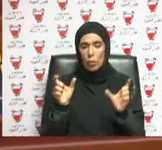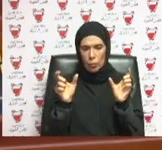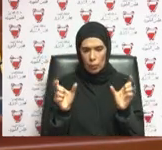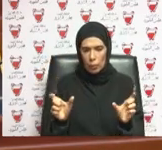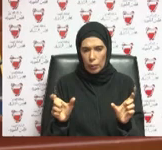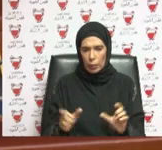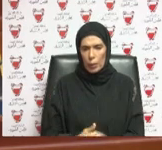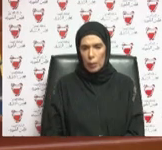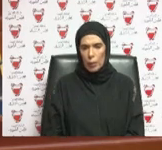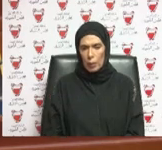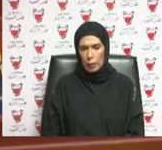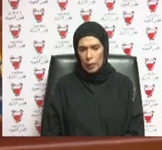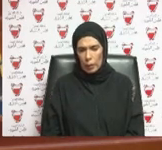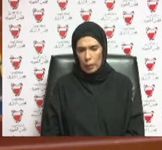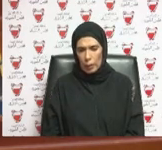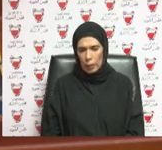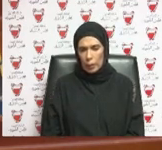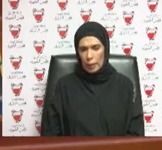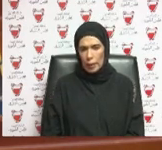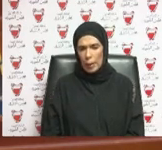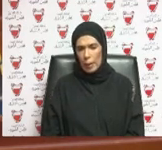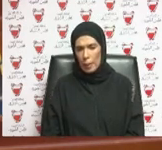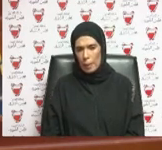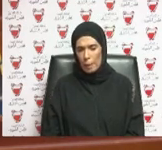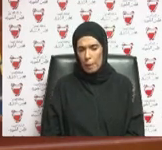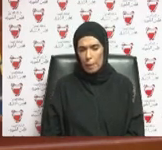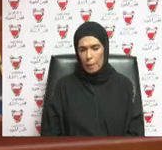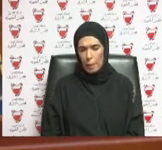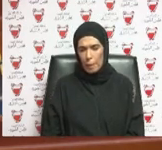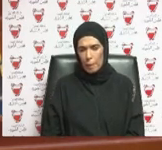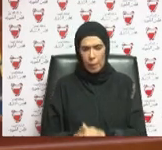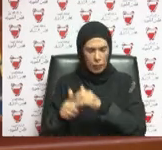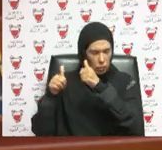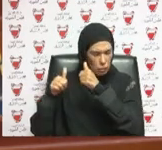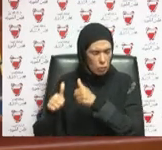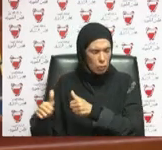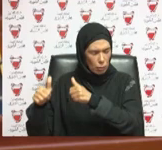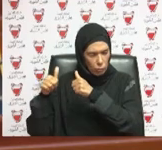في ذلك. معالي الرئيس، القائمة تطول لاستذكار ما تركه